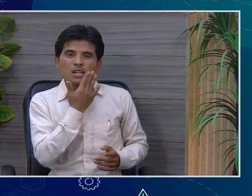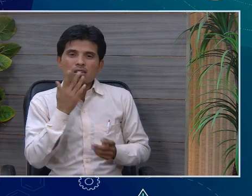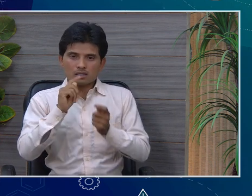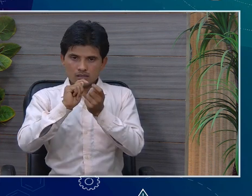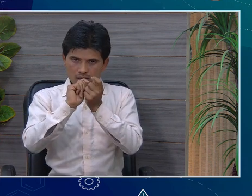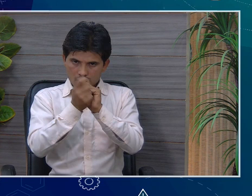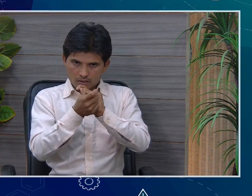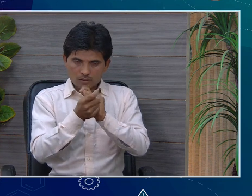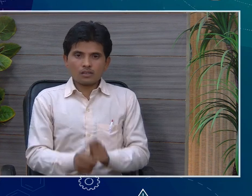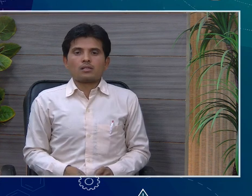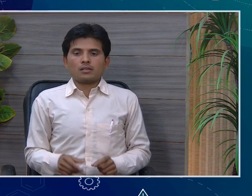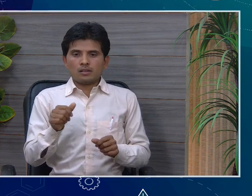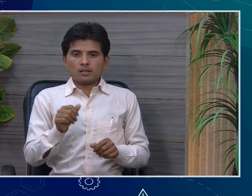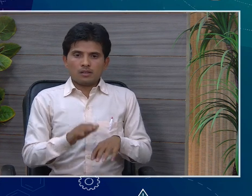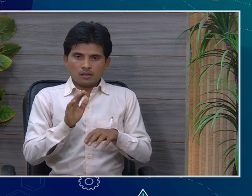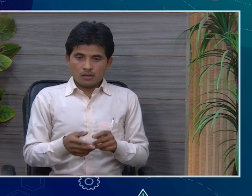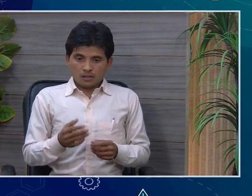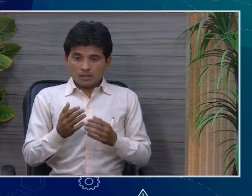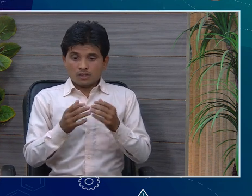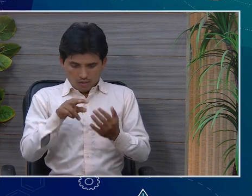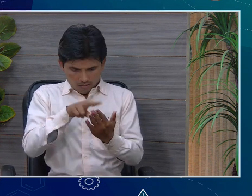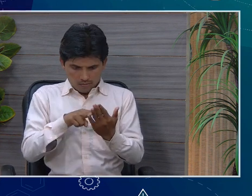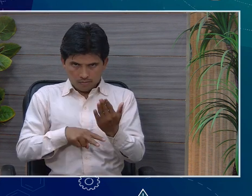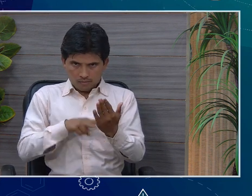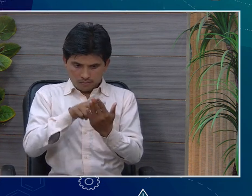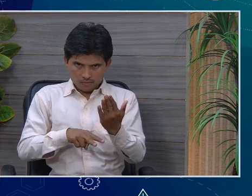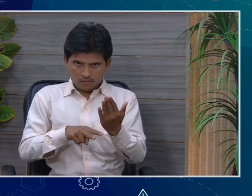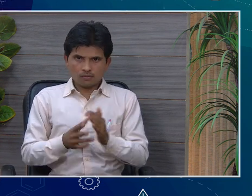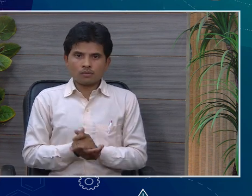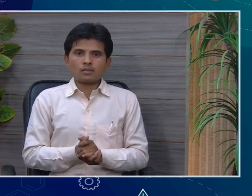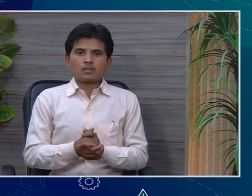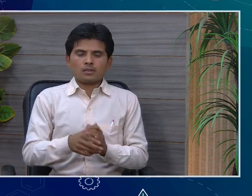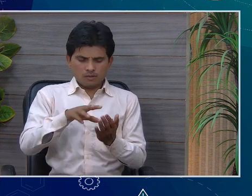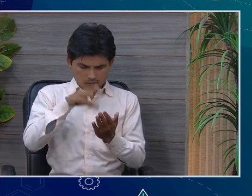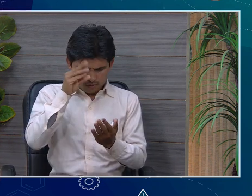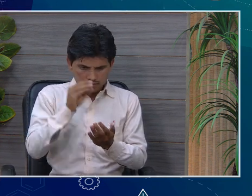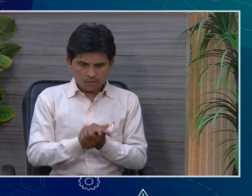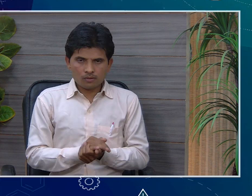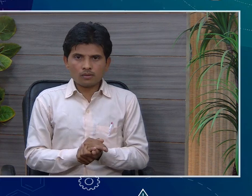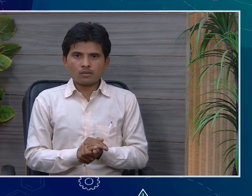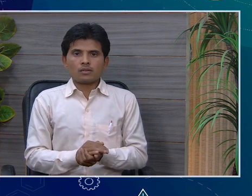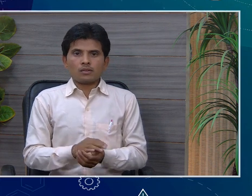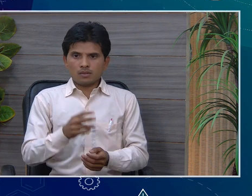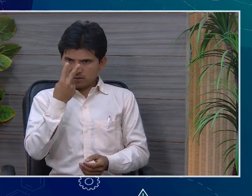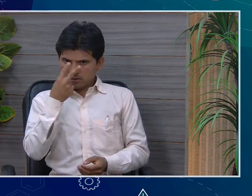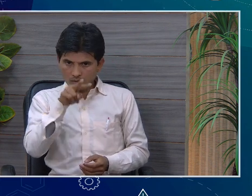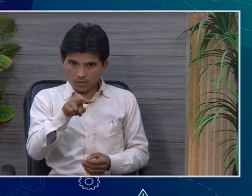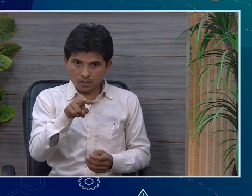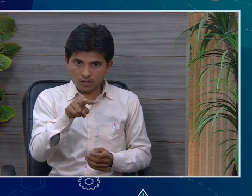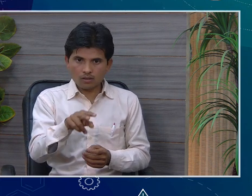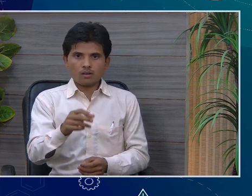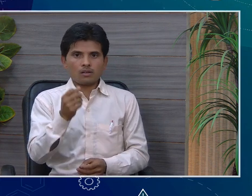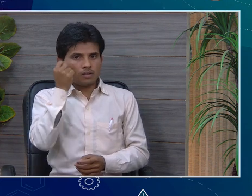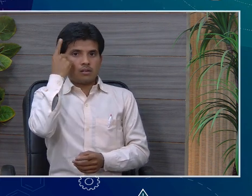बात करते अगर आपने कोई एक्सपेरिमेंट किया है या फिर हम कोई पढ़ रहे हैं तो उसमें टेक्सुअल चीज जाता है या कुछ हम अफसर करने के लिए बोलता हूं तो